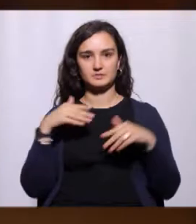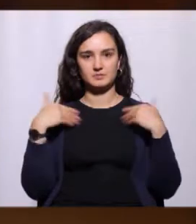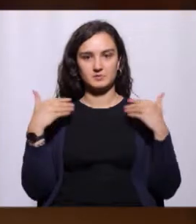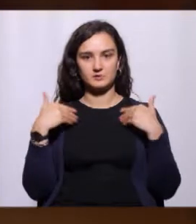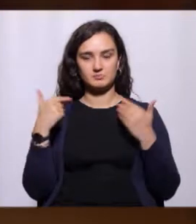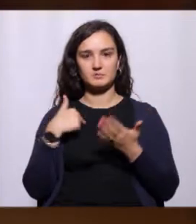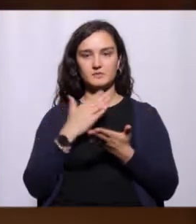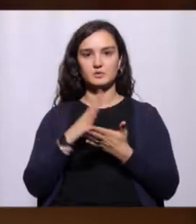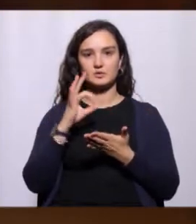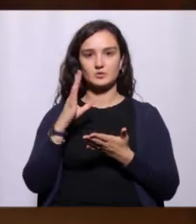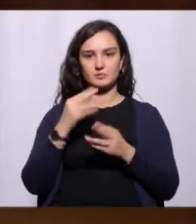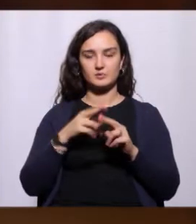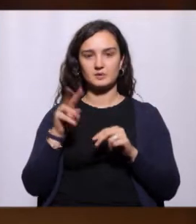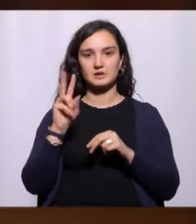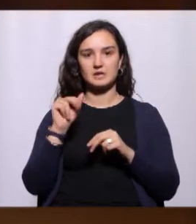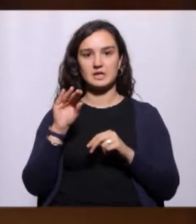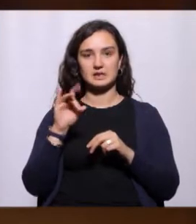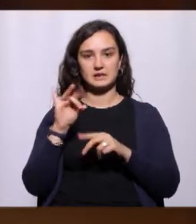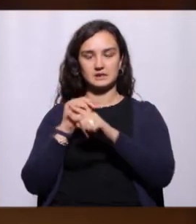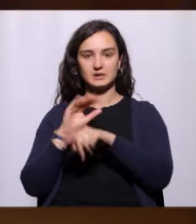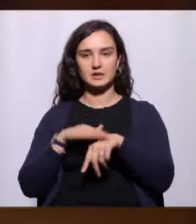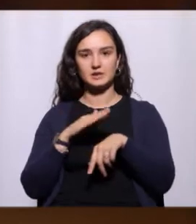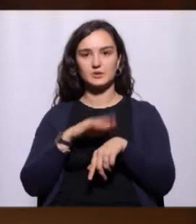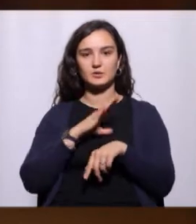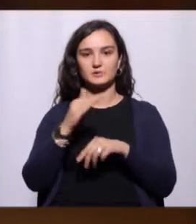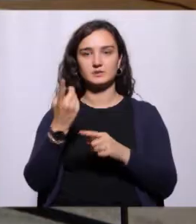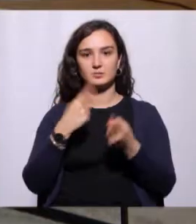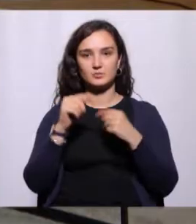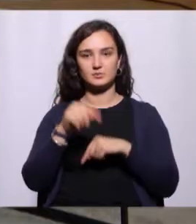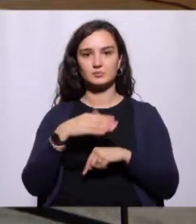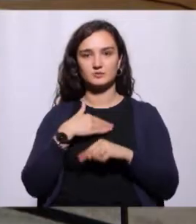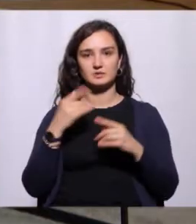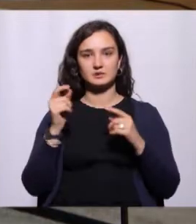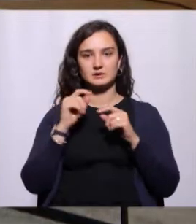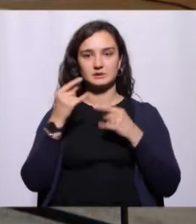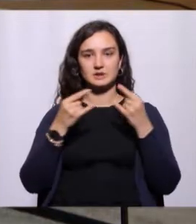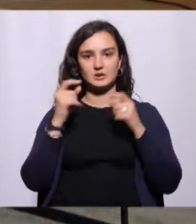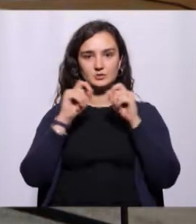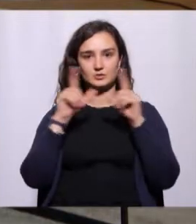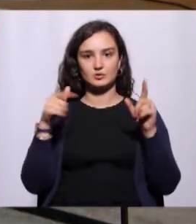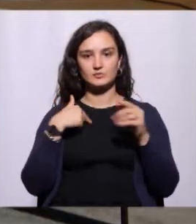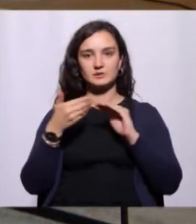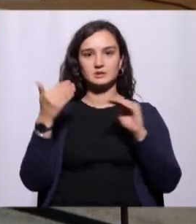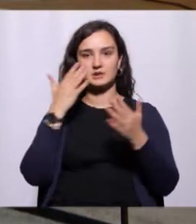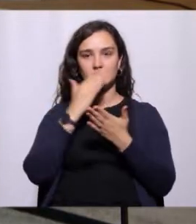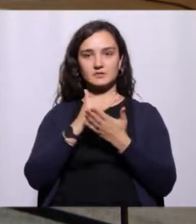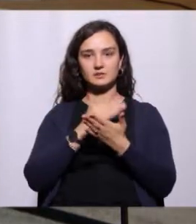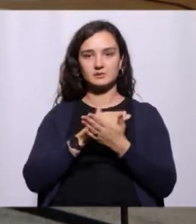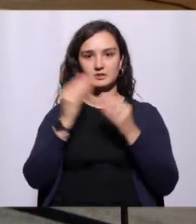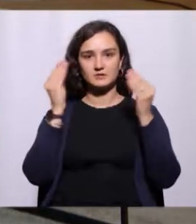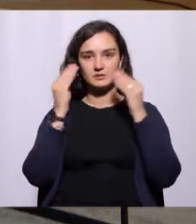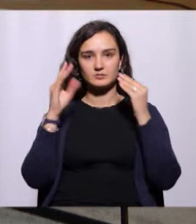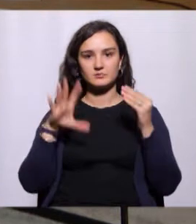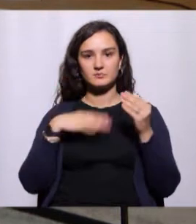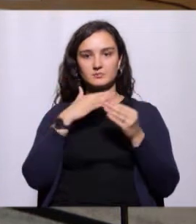გამარჯობა. მე სოფო ვარ, ეს კი მისტერ კარტერია. კეთილი იყოს თქვენი დაბრუნება ჩვენს ტელესკოლაში. ჩვენ წინა გაკვეთილზე